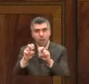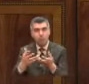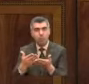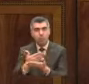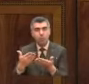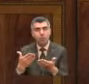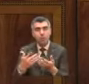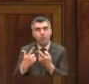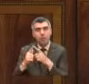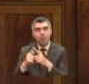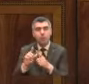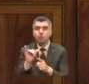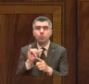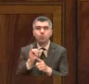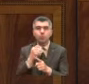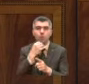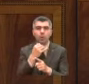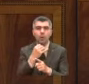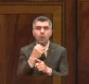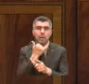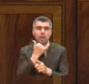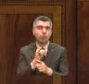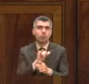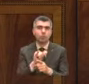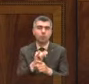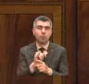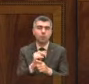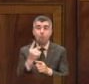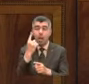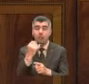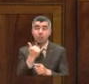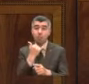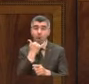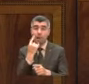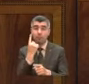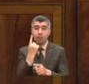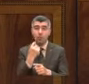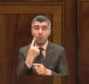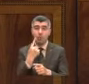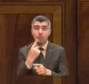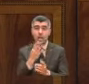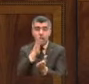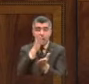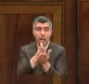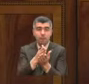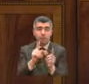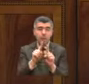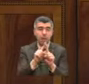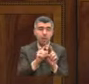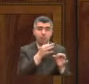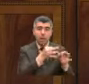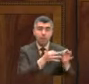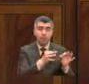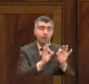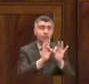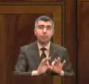واحد العدد ديال العقوبات، شنو اللي حاصل اليوم في البيئه؟ ملي كنلقاو شي واحد تيدير شي مخالفه ما كنقدوش نحكموا عليه بحال قانون السير. قانون